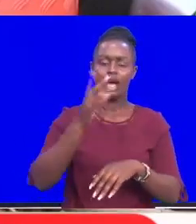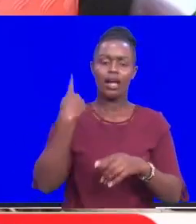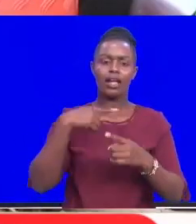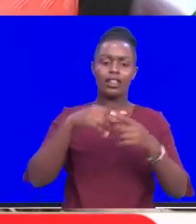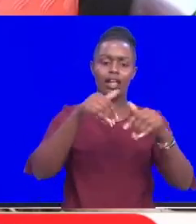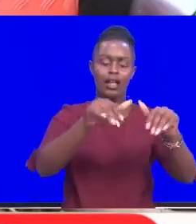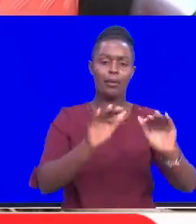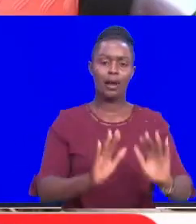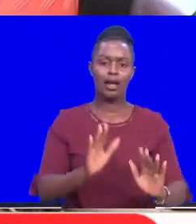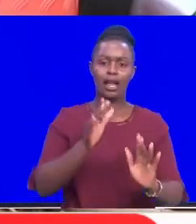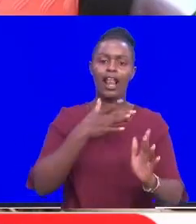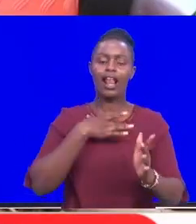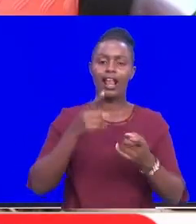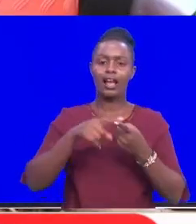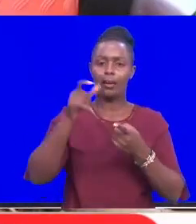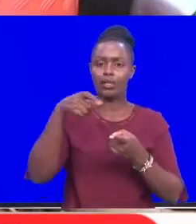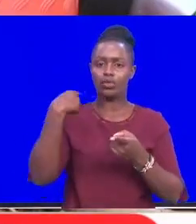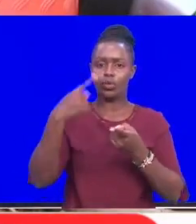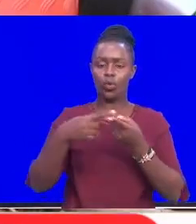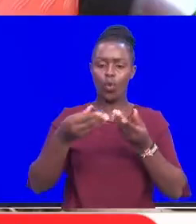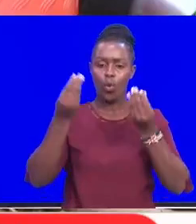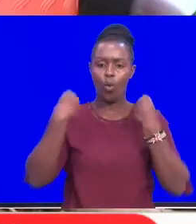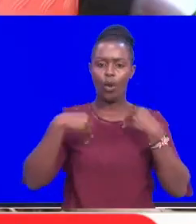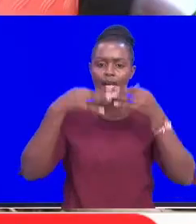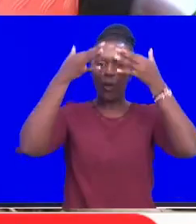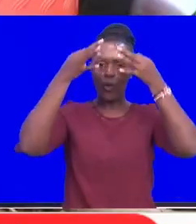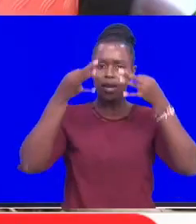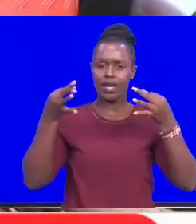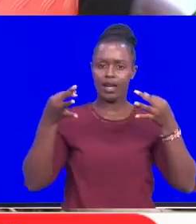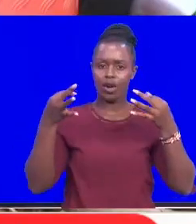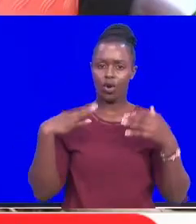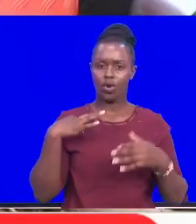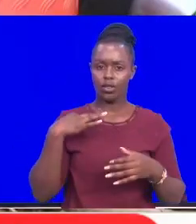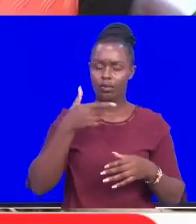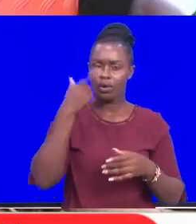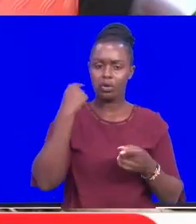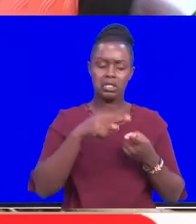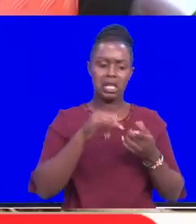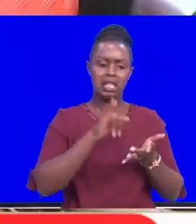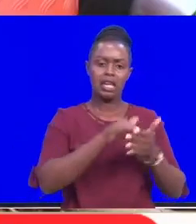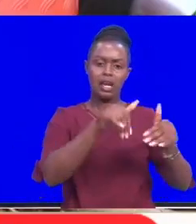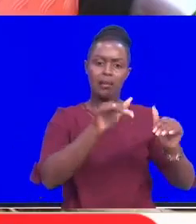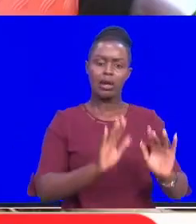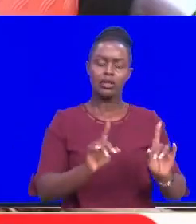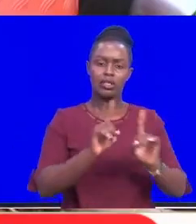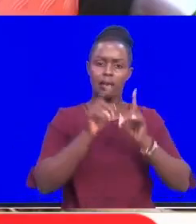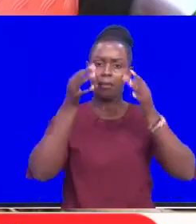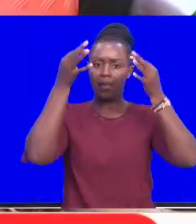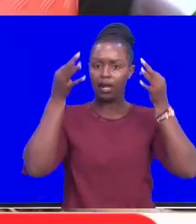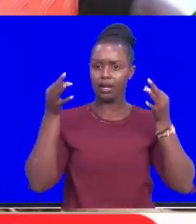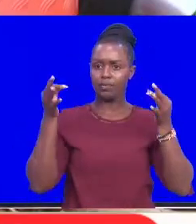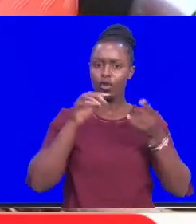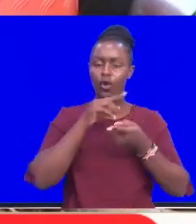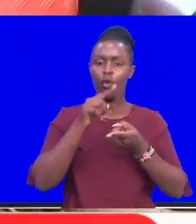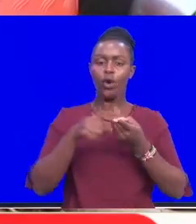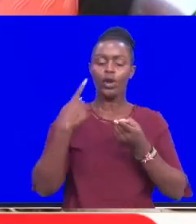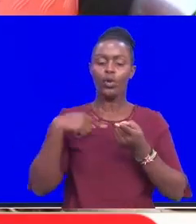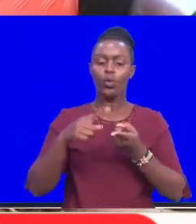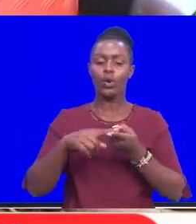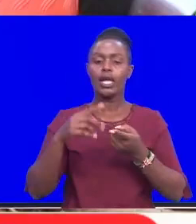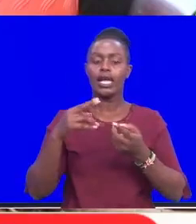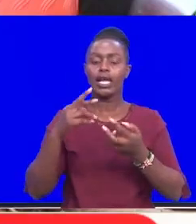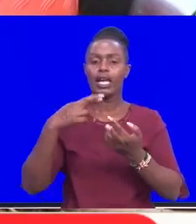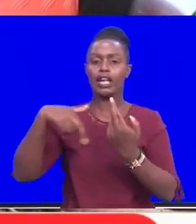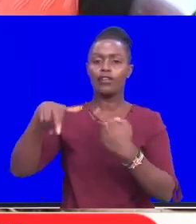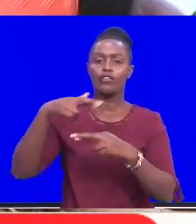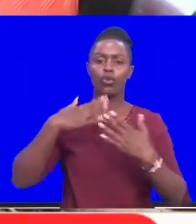Juu hiyo harusi ati ni harusi yake. Haya, sasa tukaenda kureview mwili. Kwenda kureview mwili, mwili ulikuwa kama